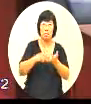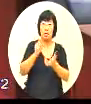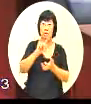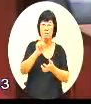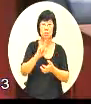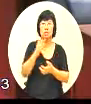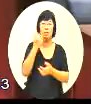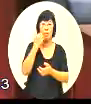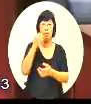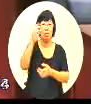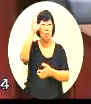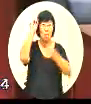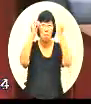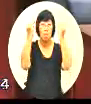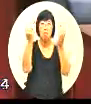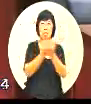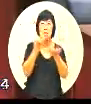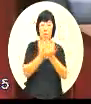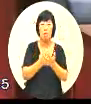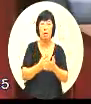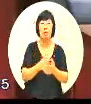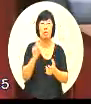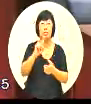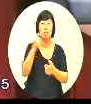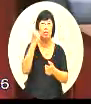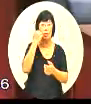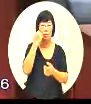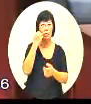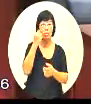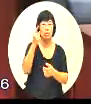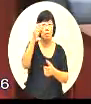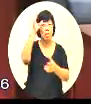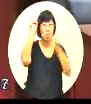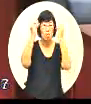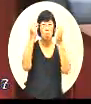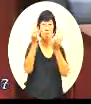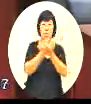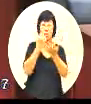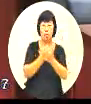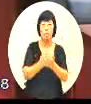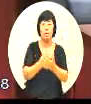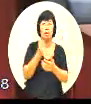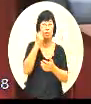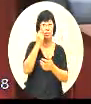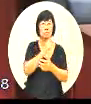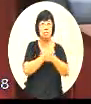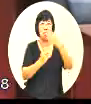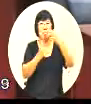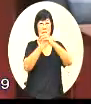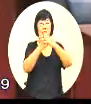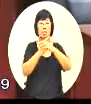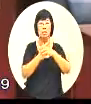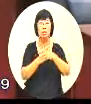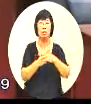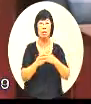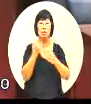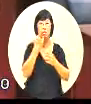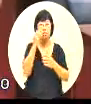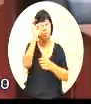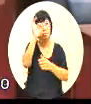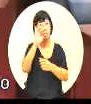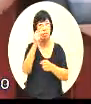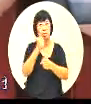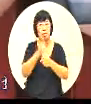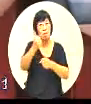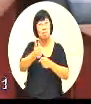因为知识的贫穷，他没有办法让他自己去突破他的现况，他没有办法让他自己找到一个好的工作啊，因